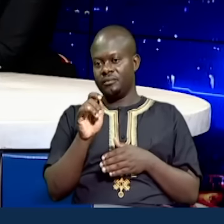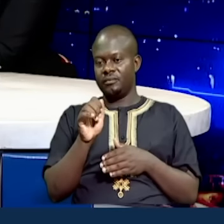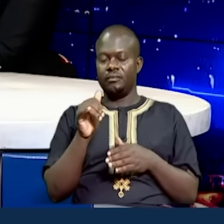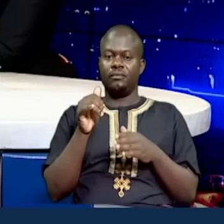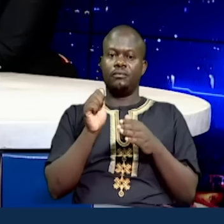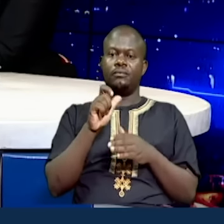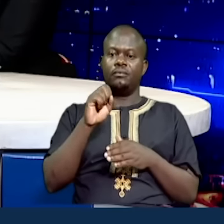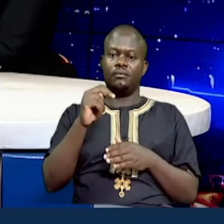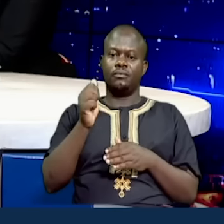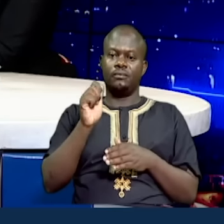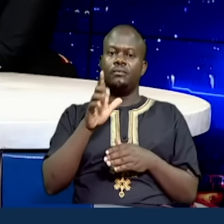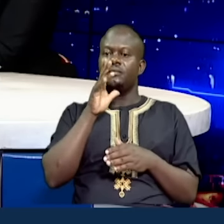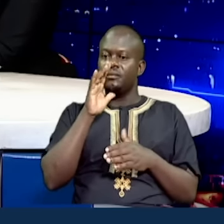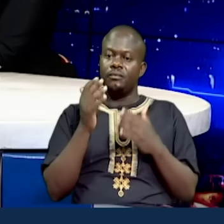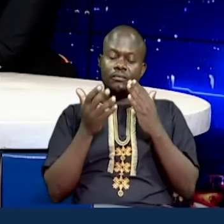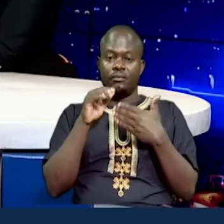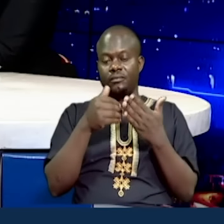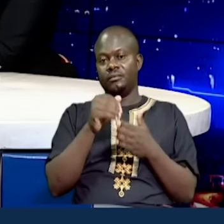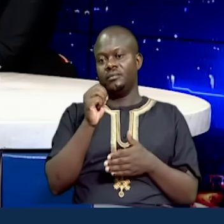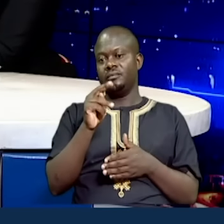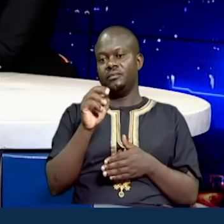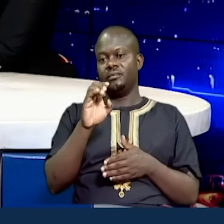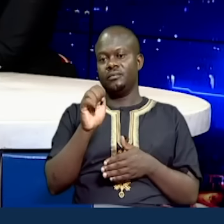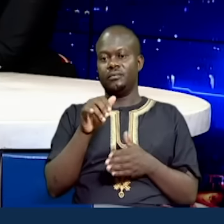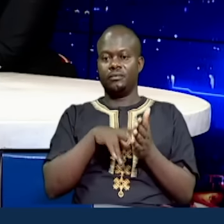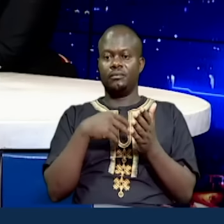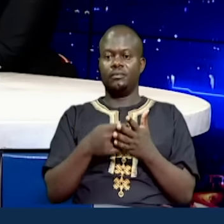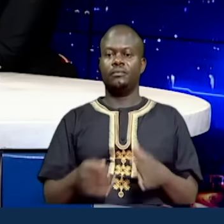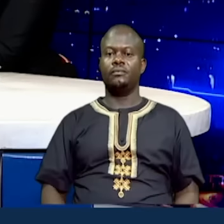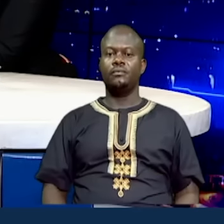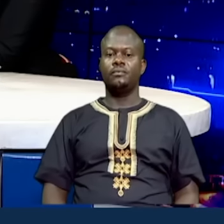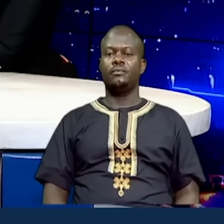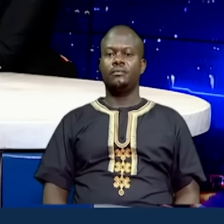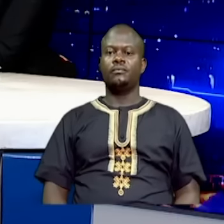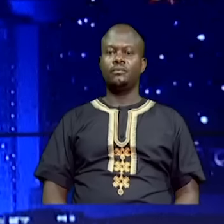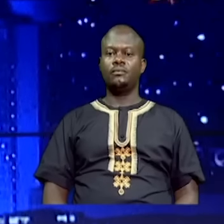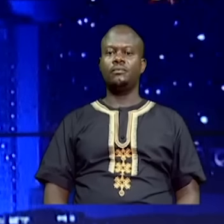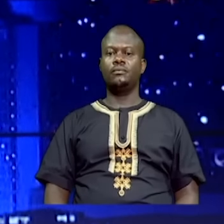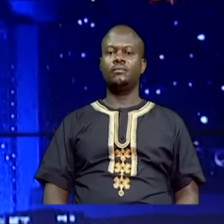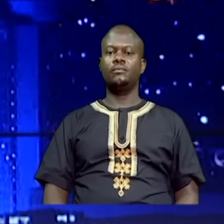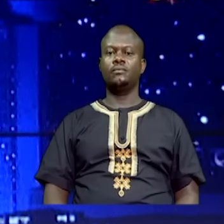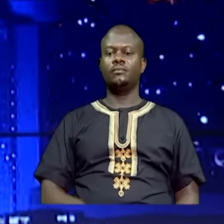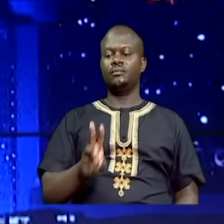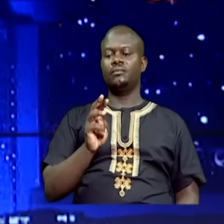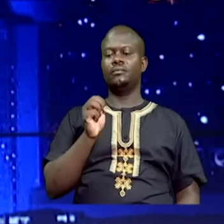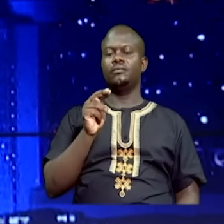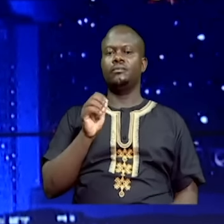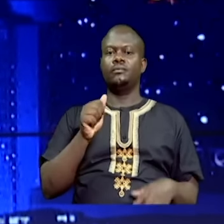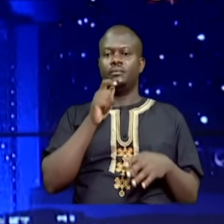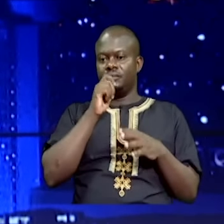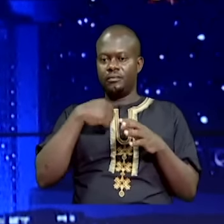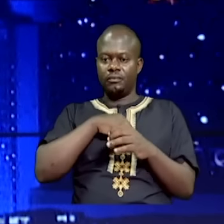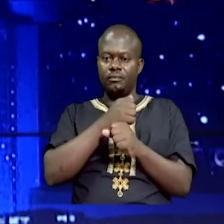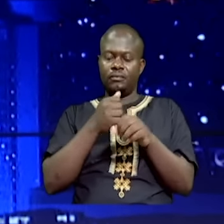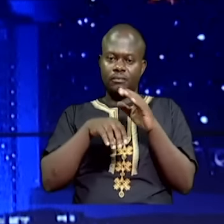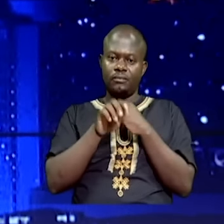nayo ikazakora akazi kayo igategereza kwenda Manchester aho yatsinda urakoze cyane Olivier urakoze cyane Fiston Uwimana Olivier ni mugenzi wacu ukora mu